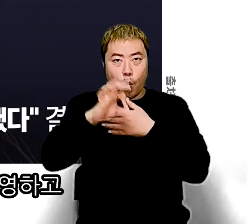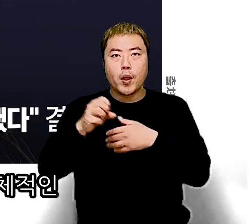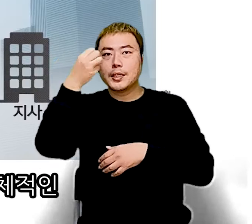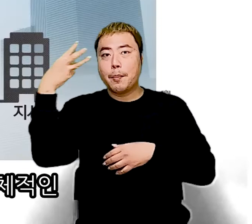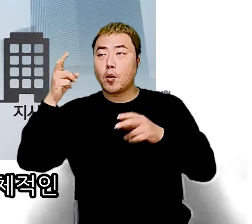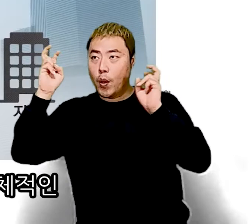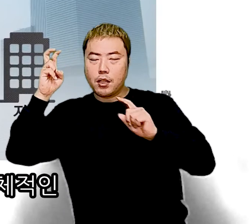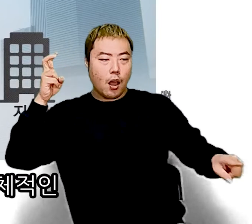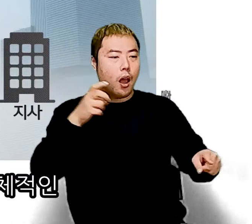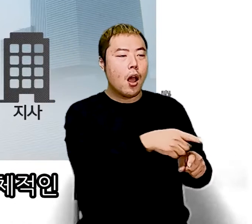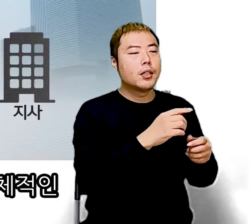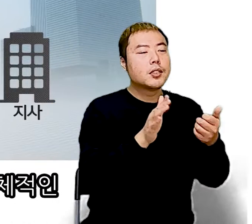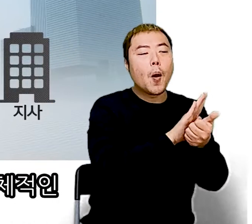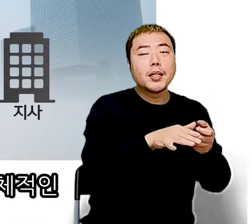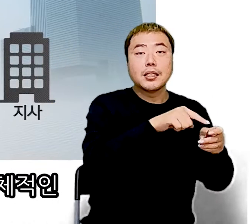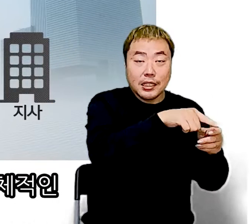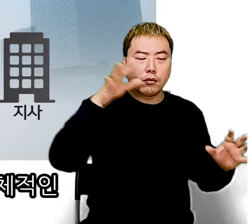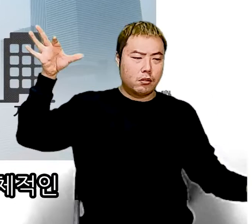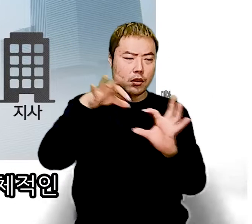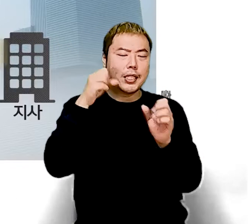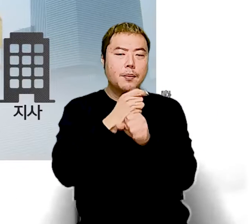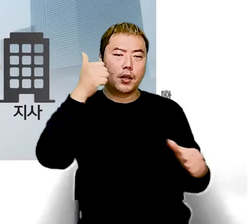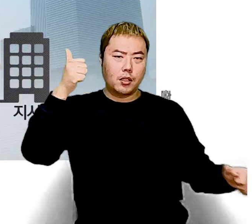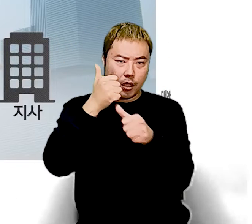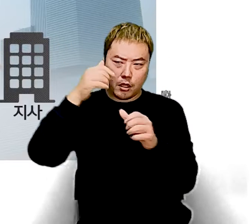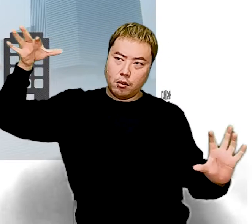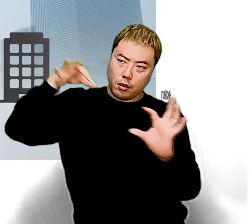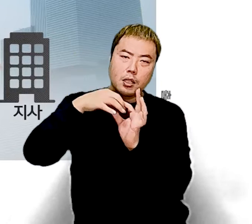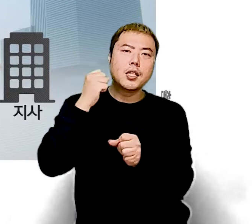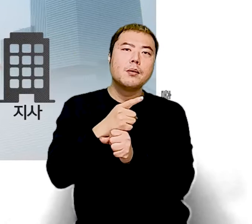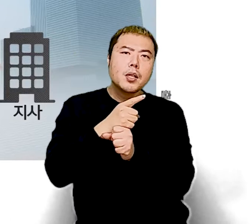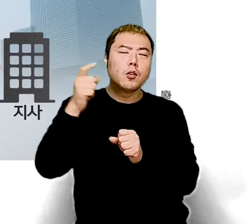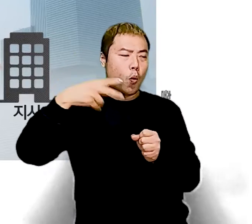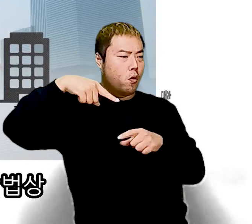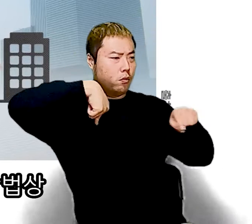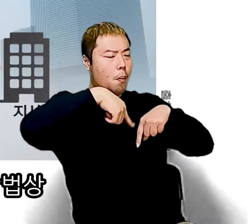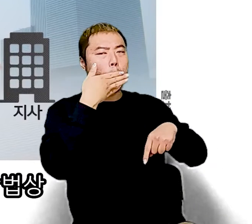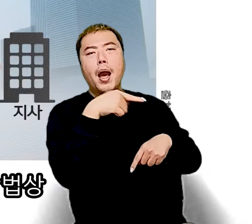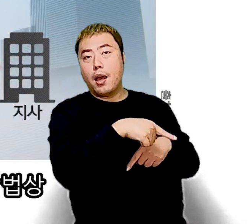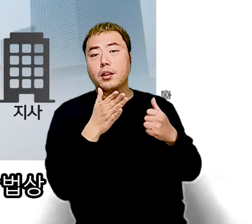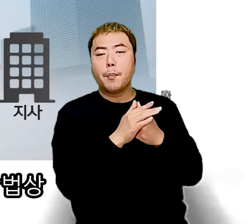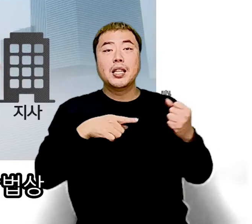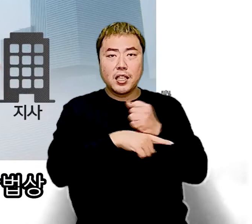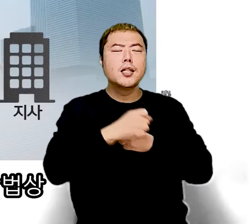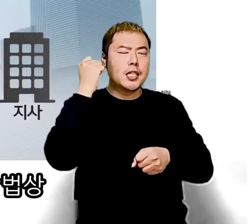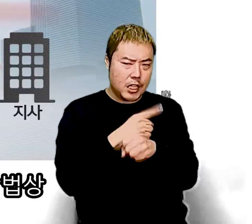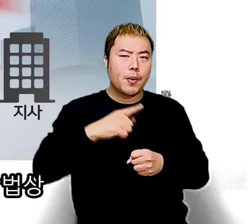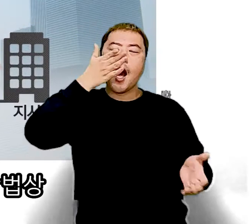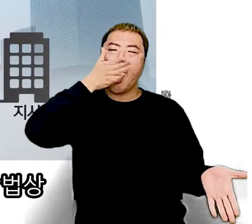운영하고 노동자들에게 실질적이고 구체적인 지배력을 행사한 만큼 삼성전자